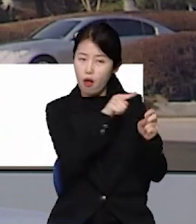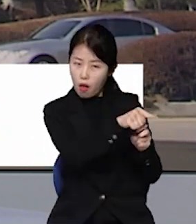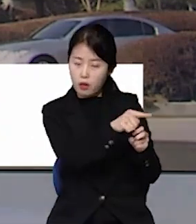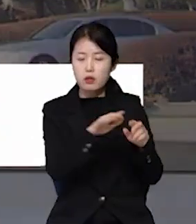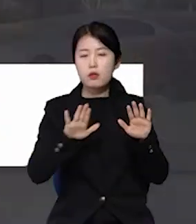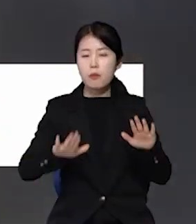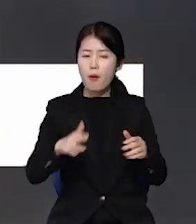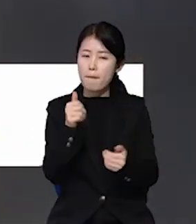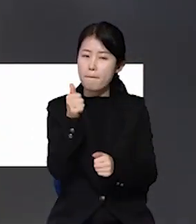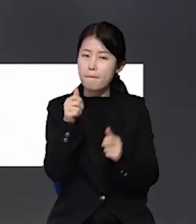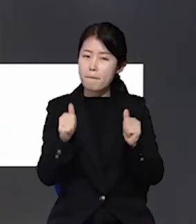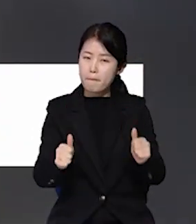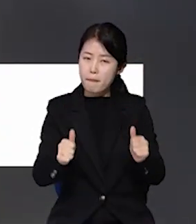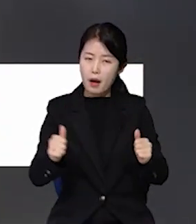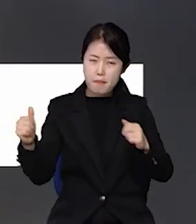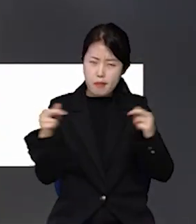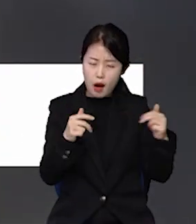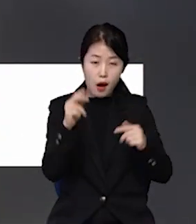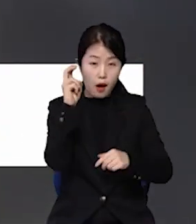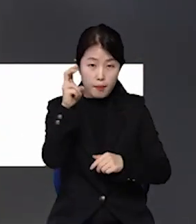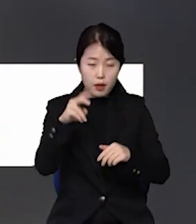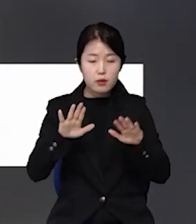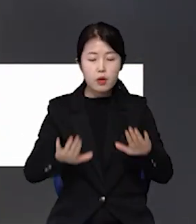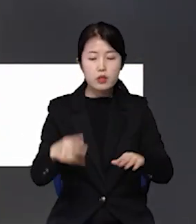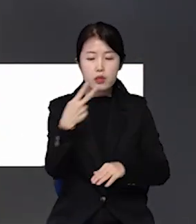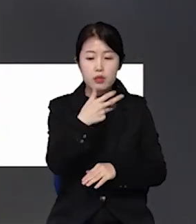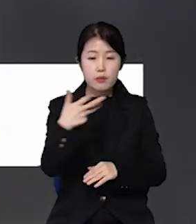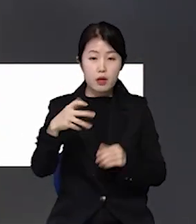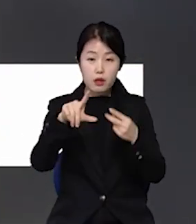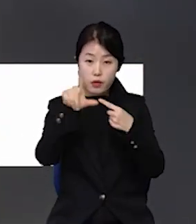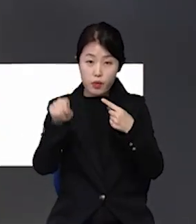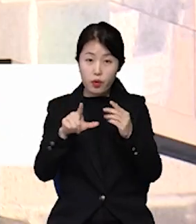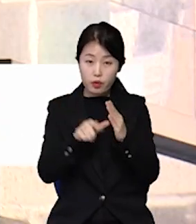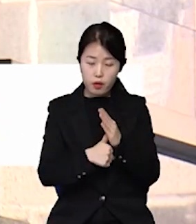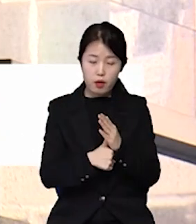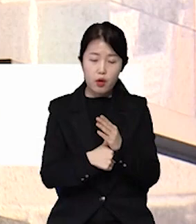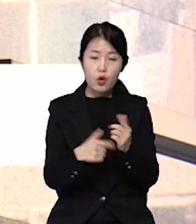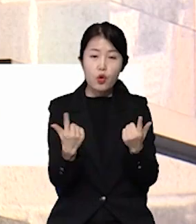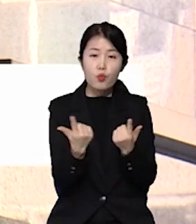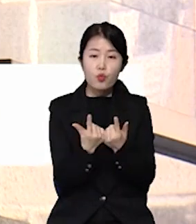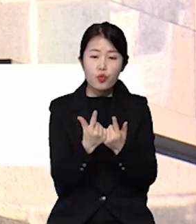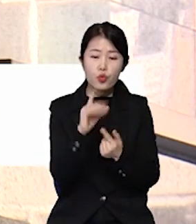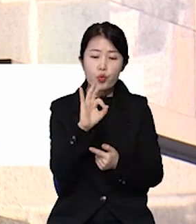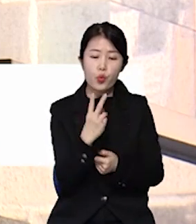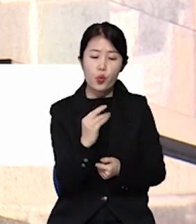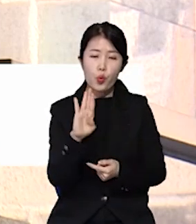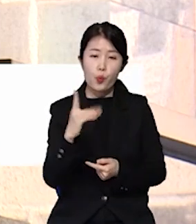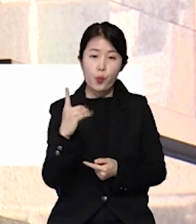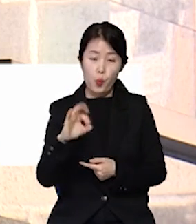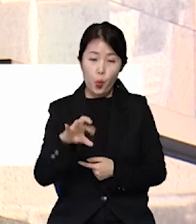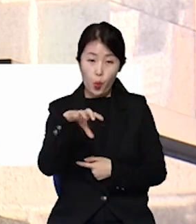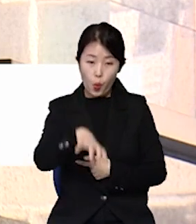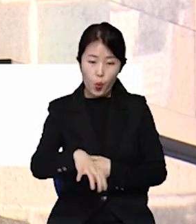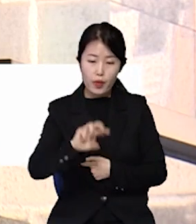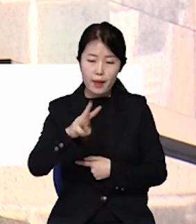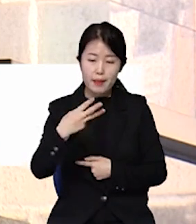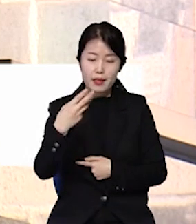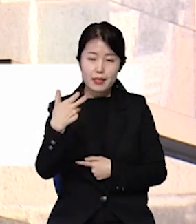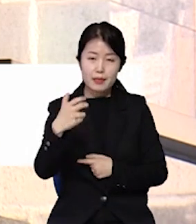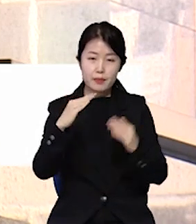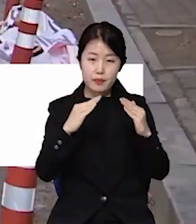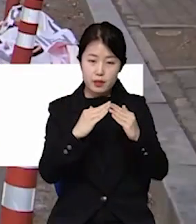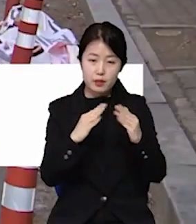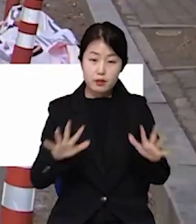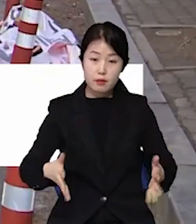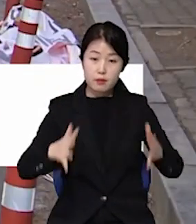예상됩니다. 광주 북구청은 지난 2018년 1월 광주 북구 용봉동에 370세대 규모의 아파트 건설